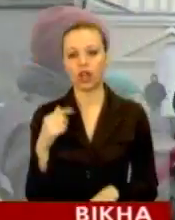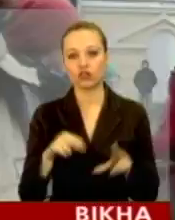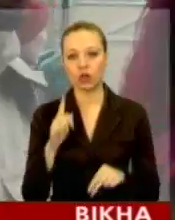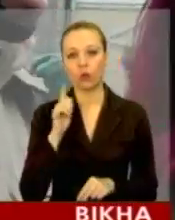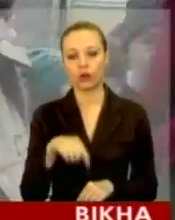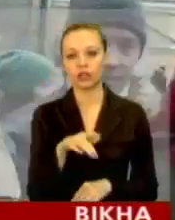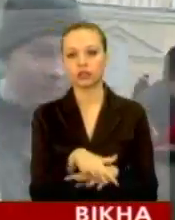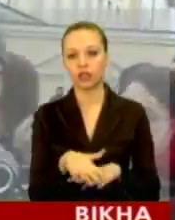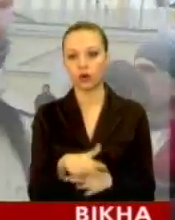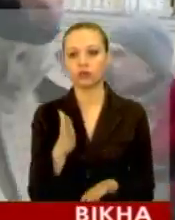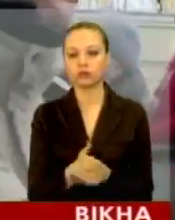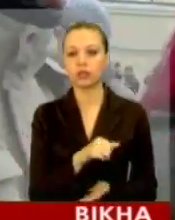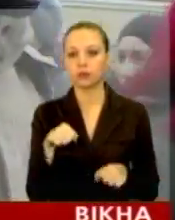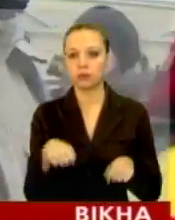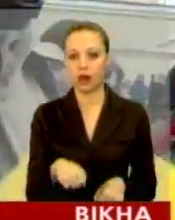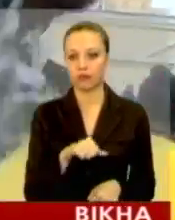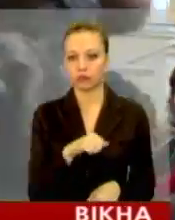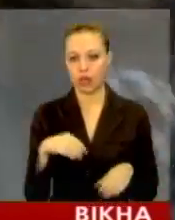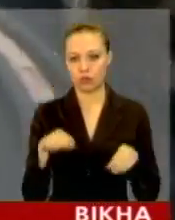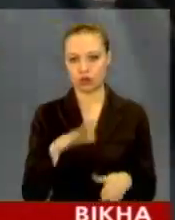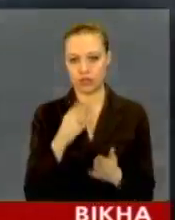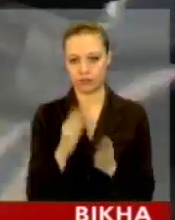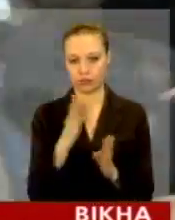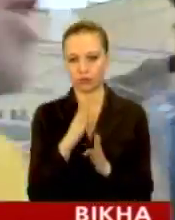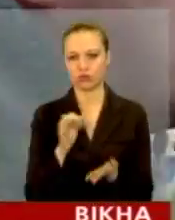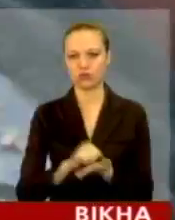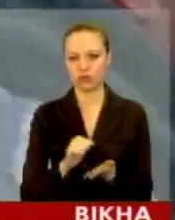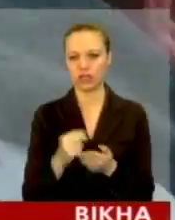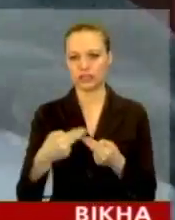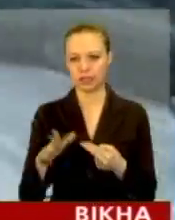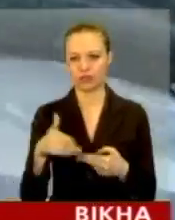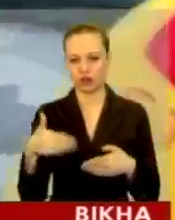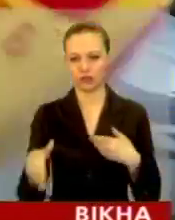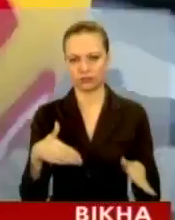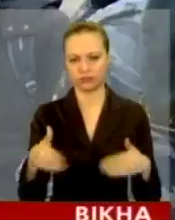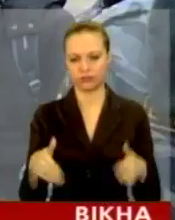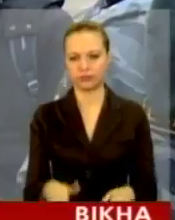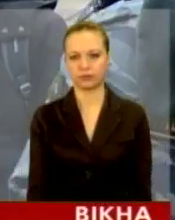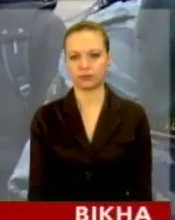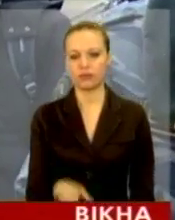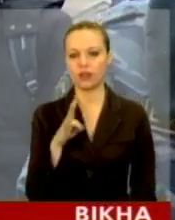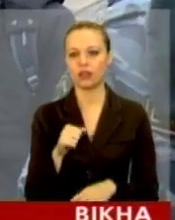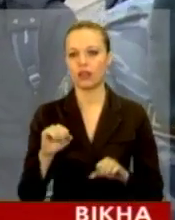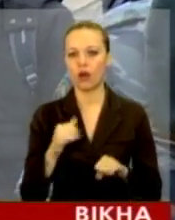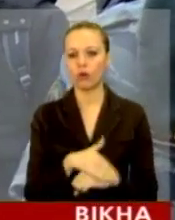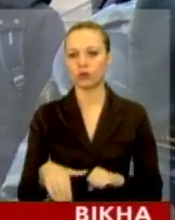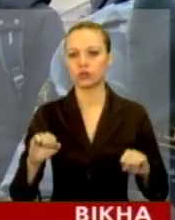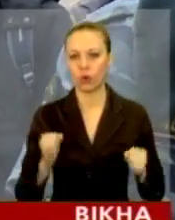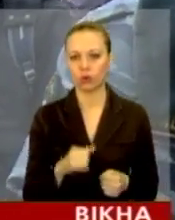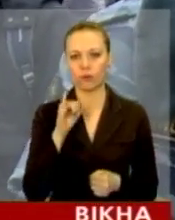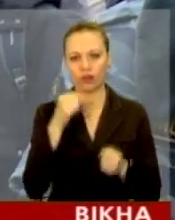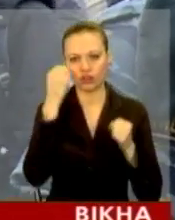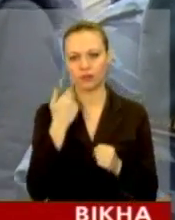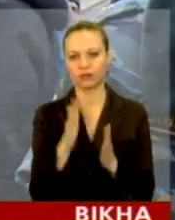український народ вправі самостоятельно рішати свою судьбу, а не подумати. Журналісти, не мішає, пожалуйста, проходу граждан. На вулиці дуже холодно, а у вас без головного